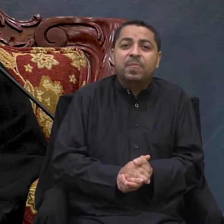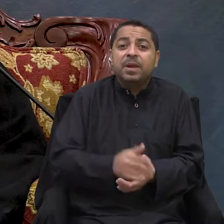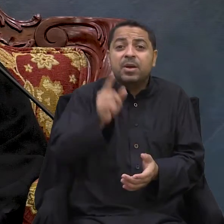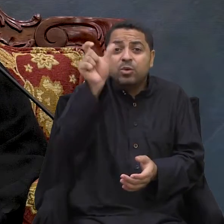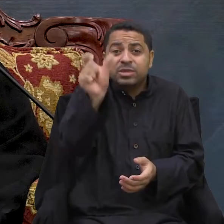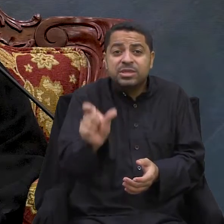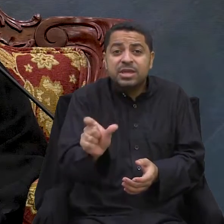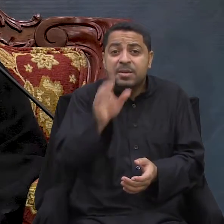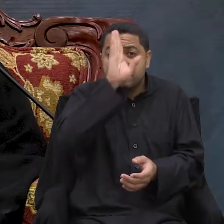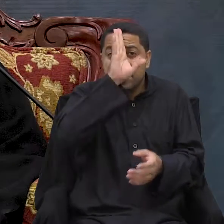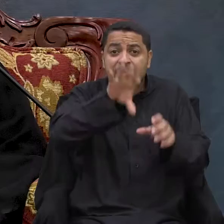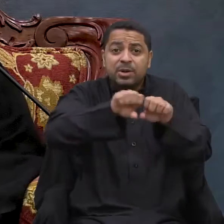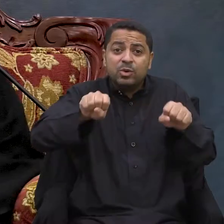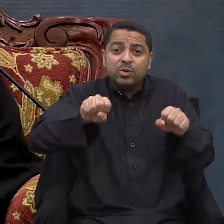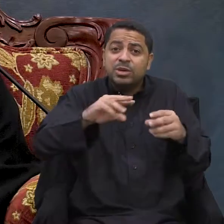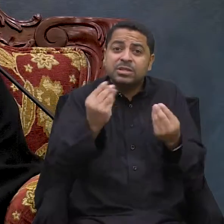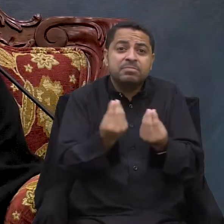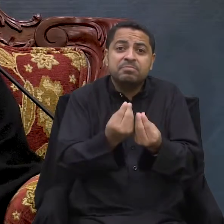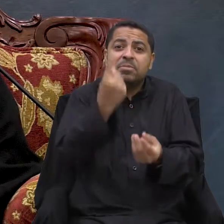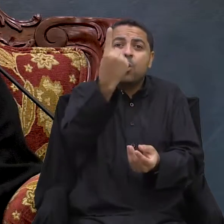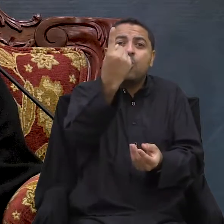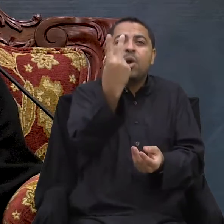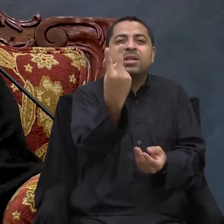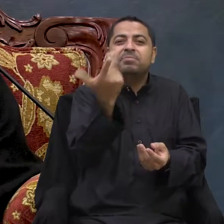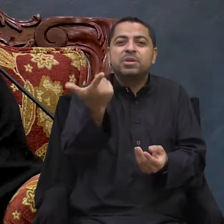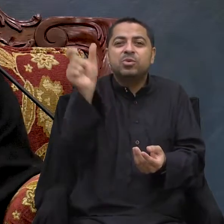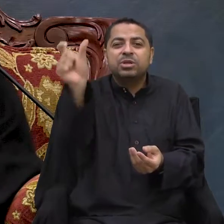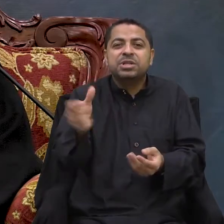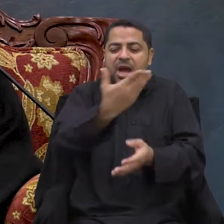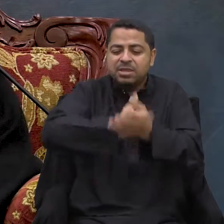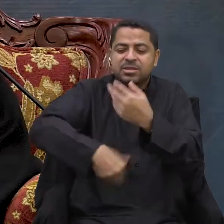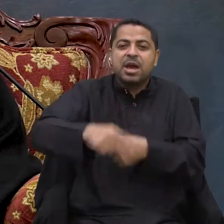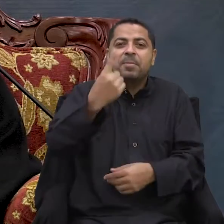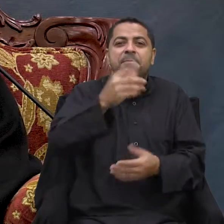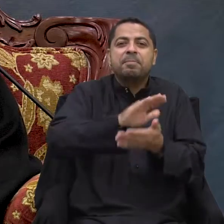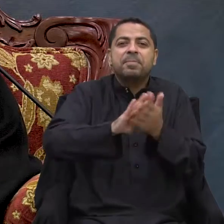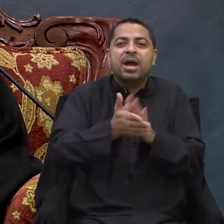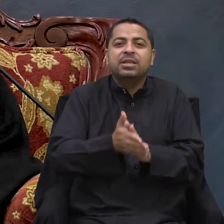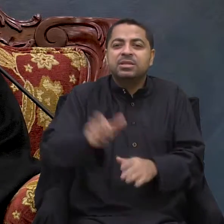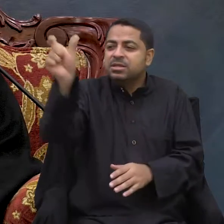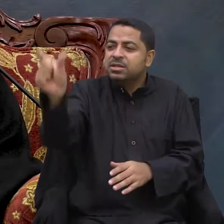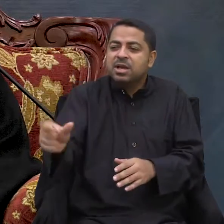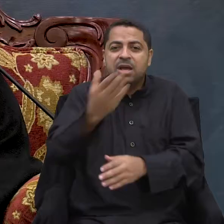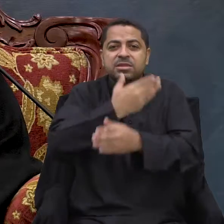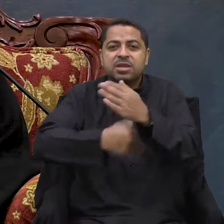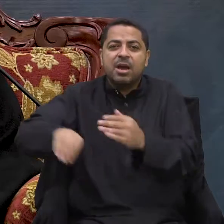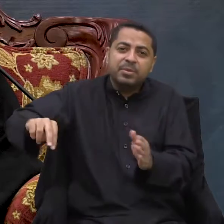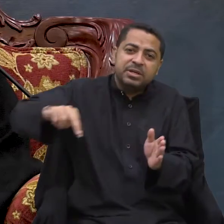مع الحسين إلا أبو الفضل العباس، جاء إليه